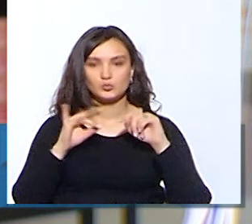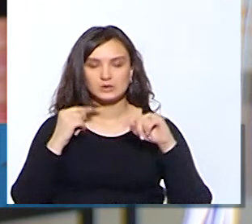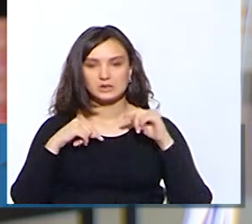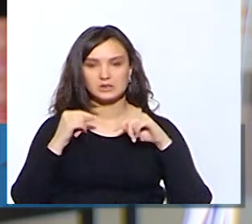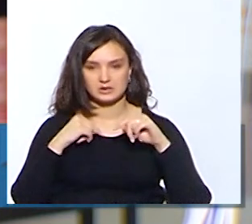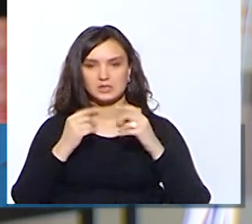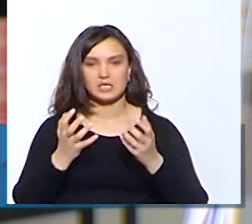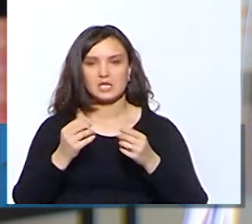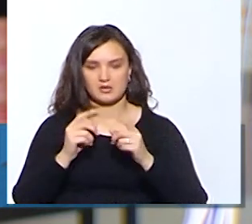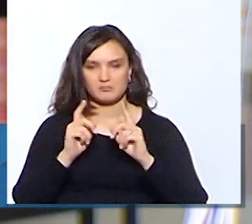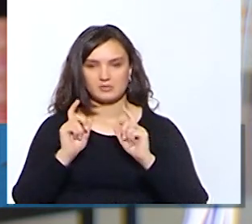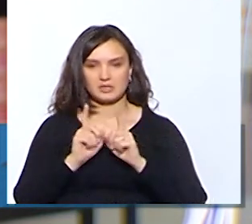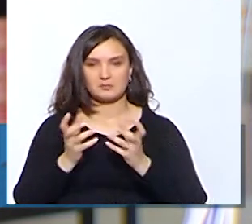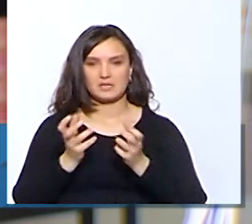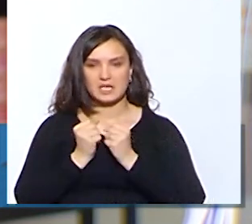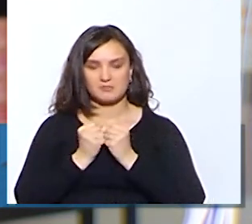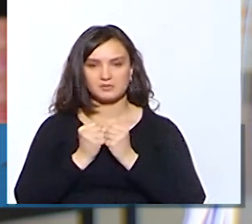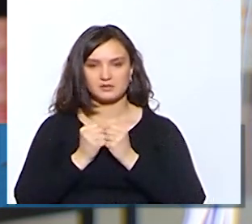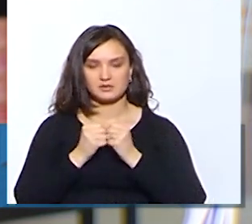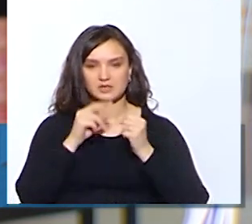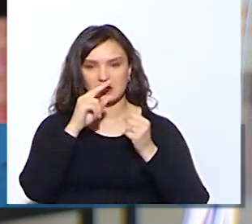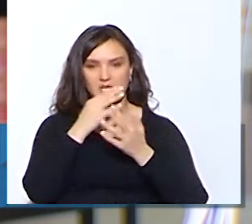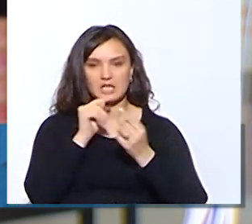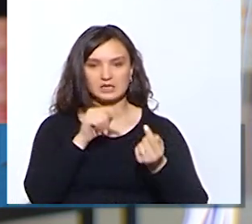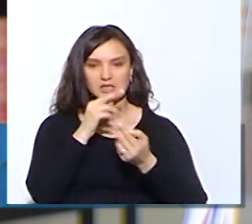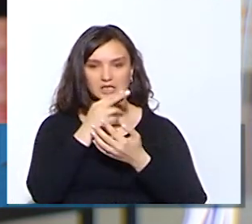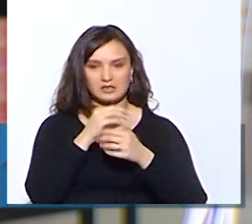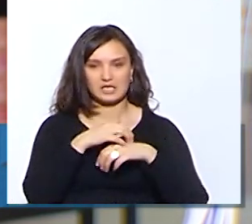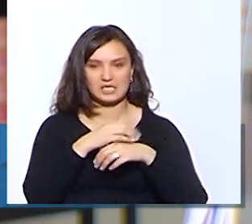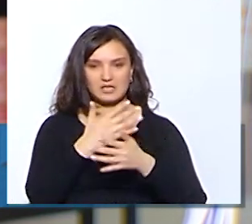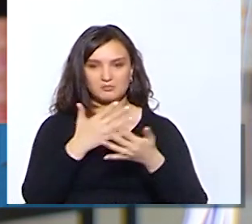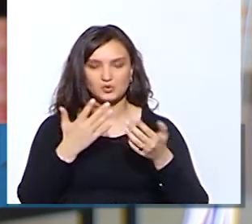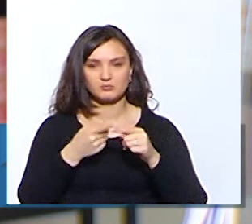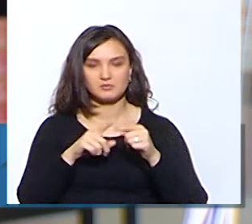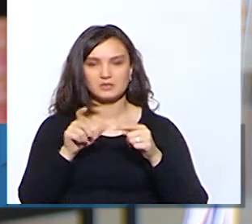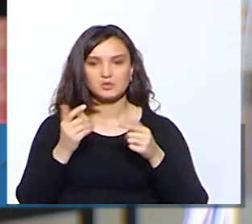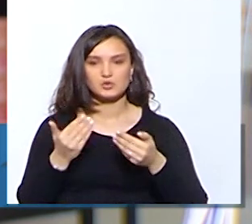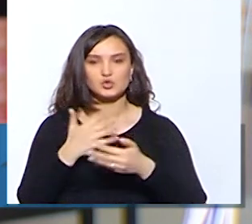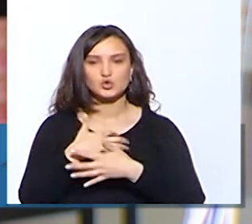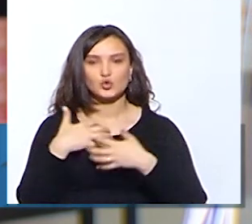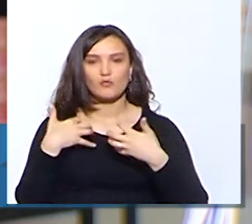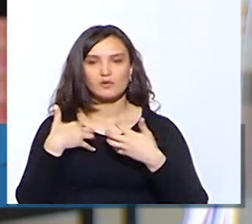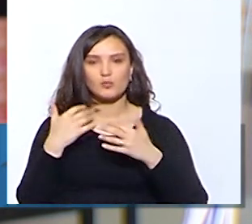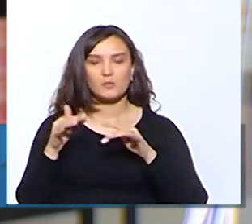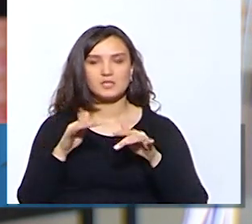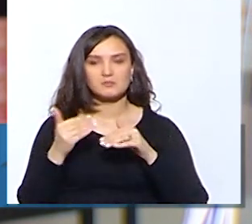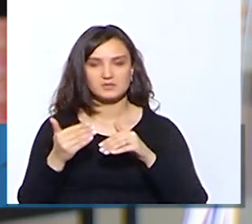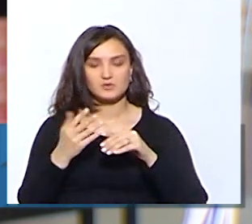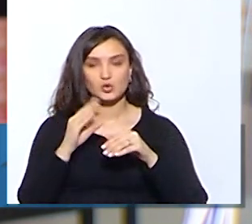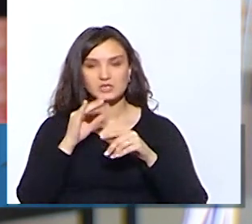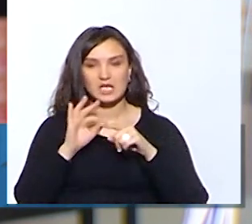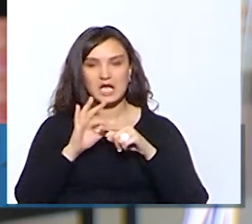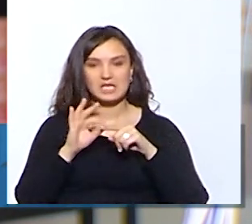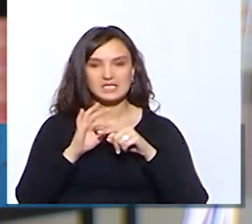იჩენს ტოლერანტობას ისეთი ანტიგენების მიმართ, რომელიც ადამიანის ცხოველმოქმედებისთვის არის აუცილებელი, ხოლო აგრესიული